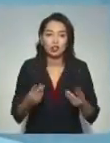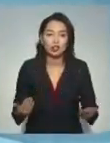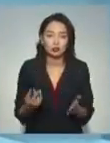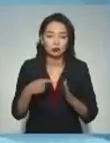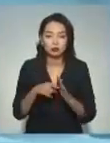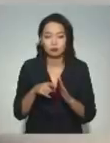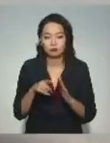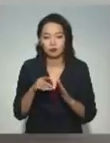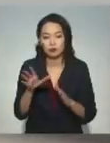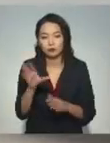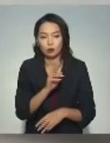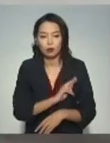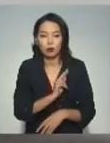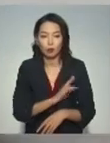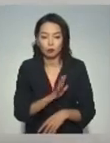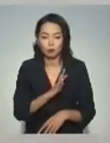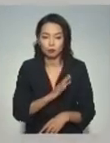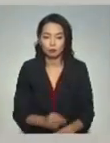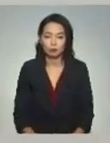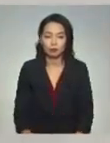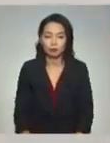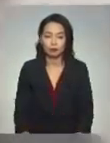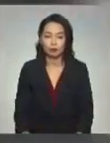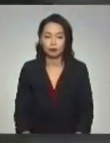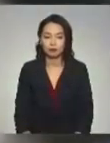работе. Улица Маяковского,